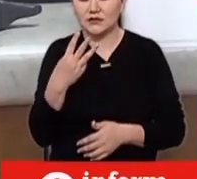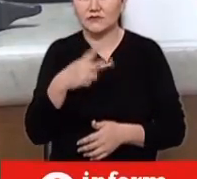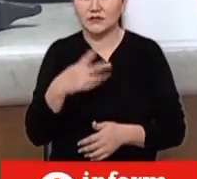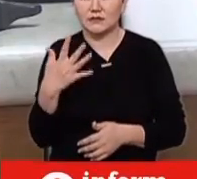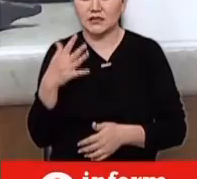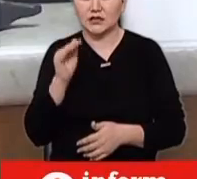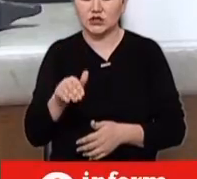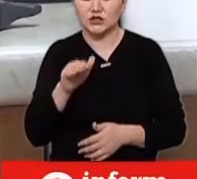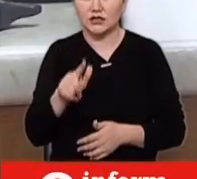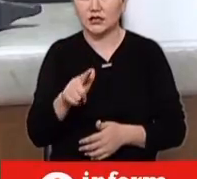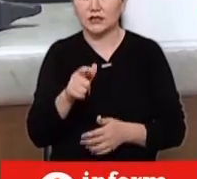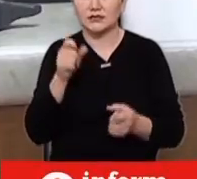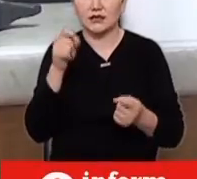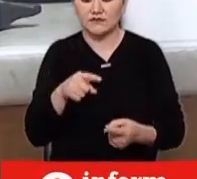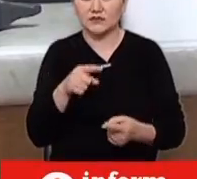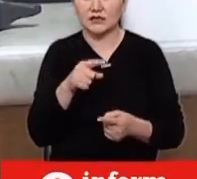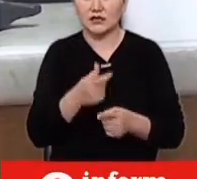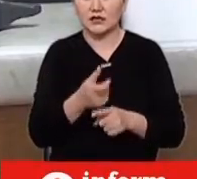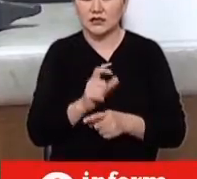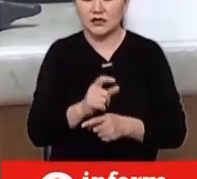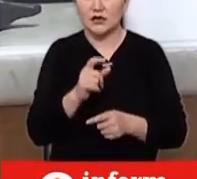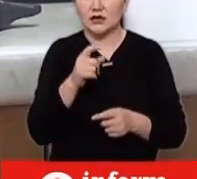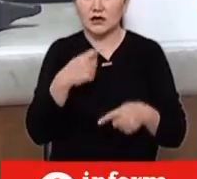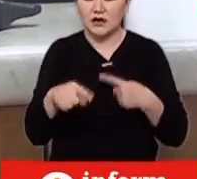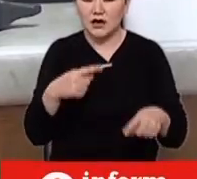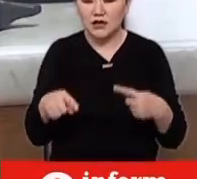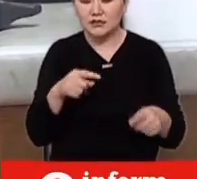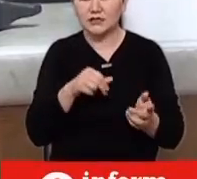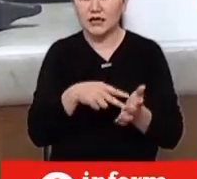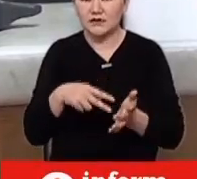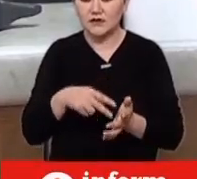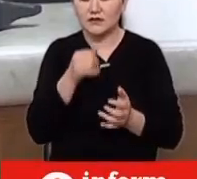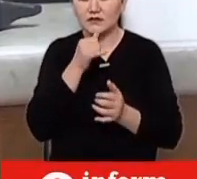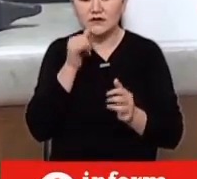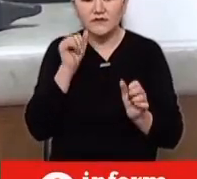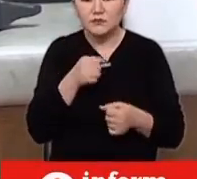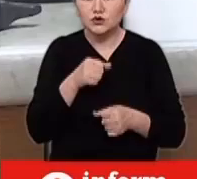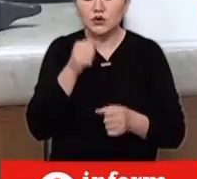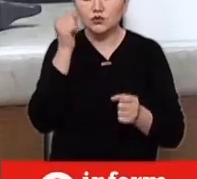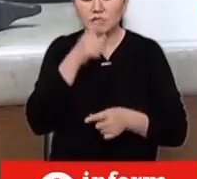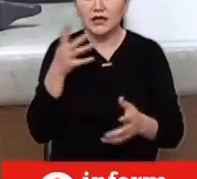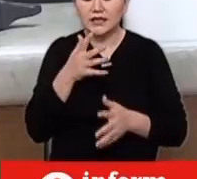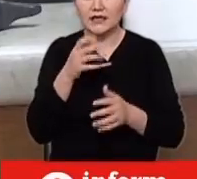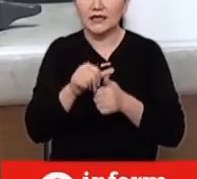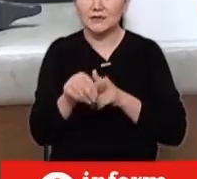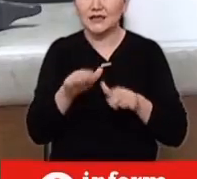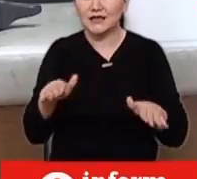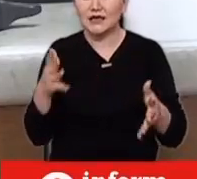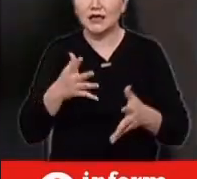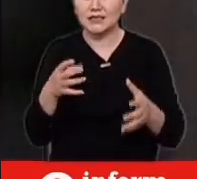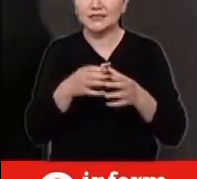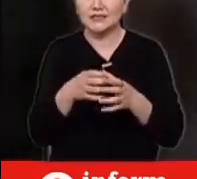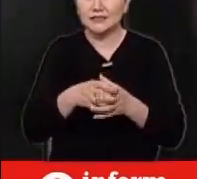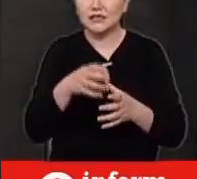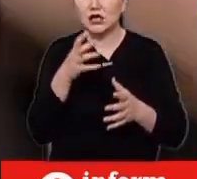23-25 тысяч. Соответственно, из-за этой вот разной тарификации невозможно предугадать, какие именно дети на какие секции